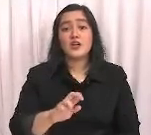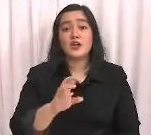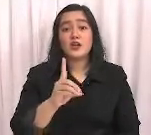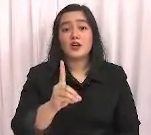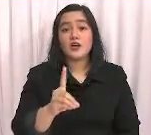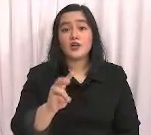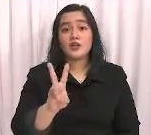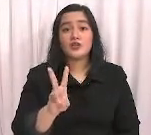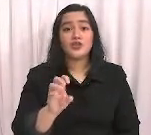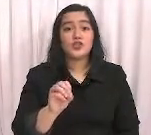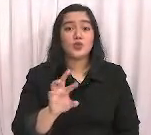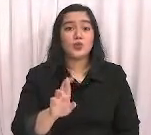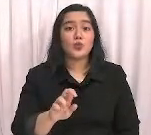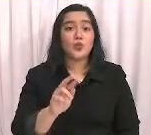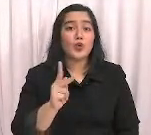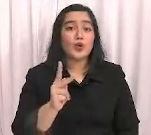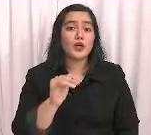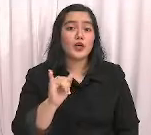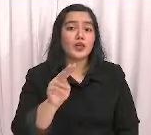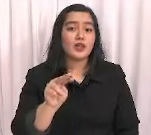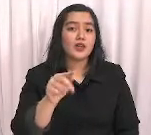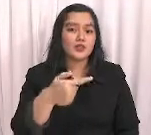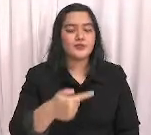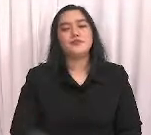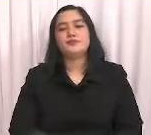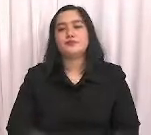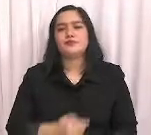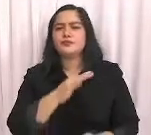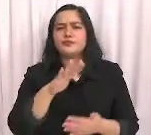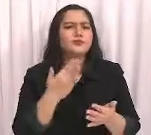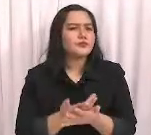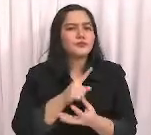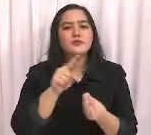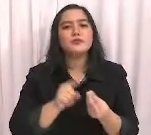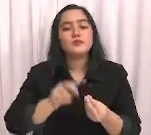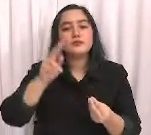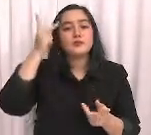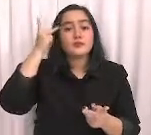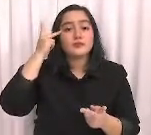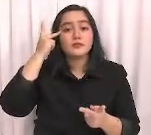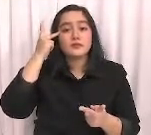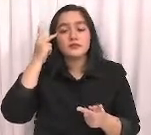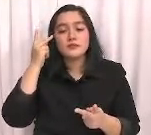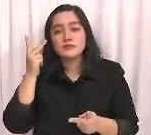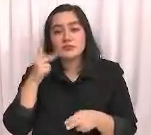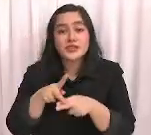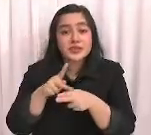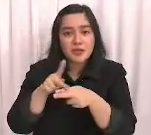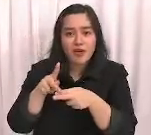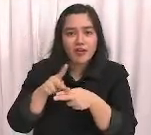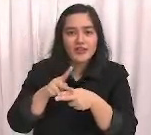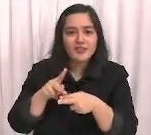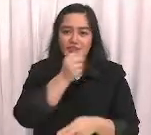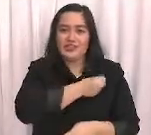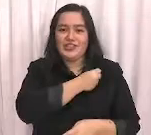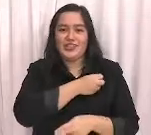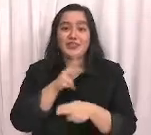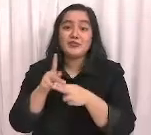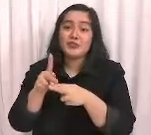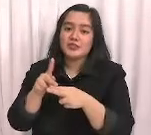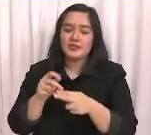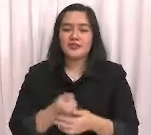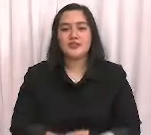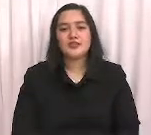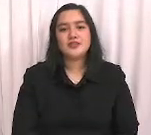principle. Pag sinabi natin principle, sasabihin ng isang babae, maganda itong ginawa ng asawang ito. Gagawin ko